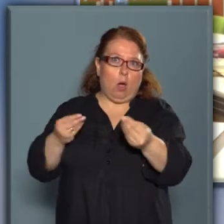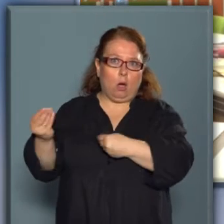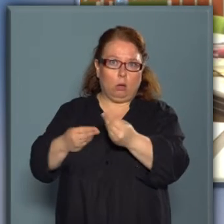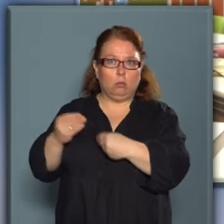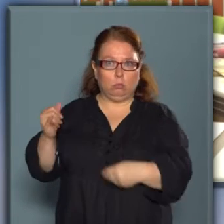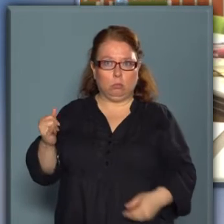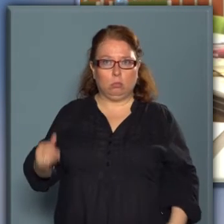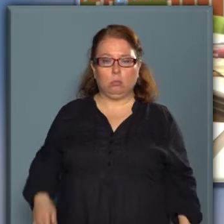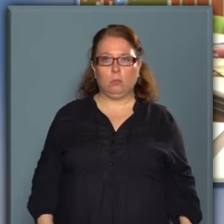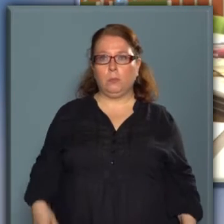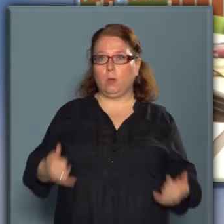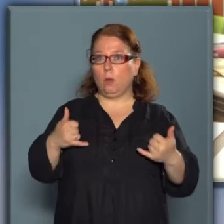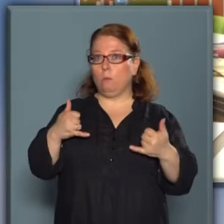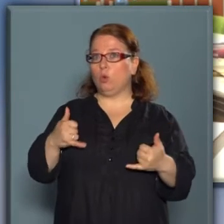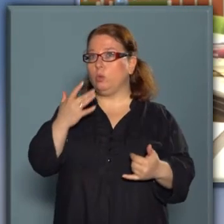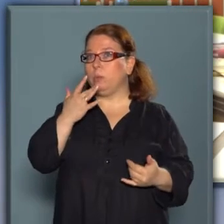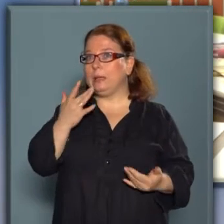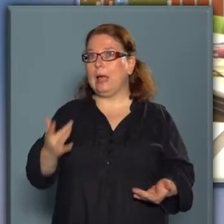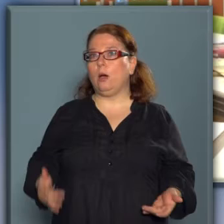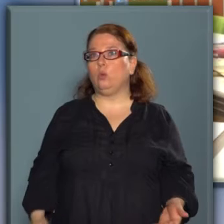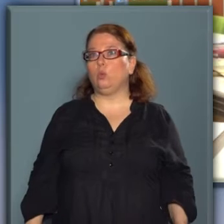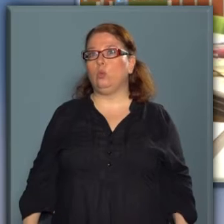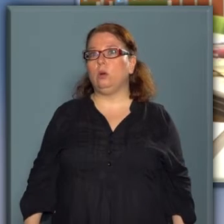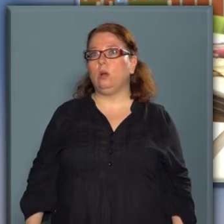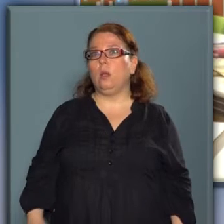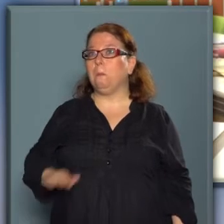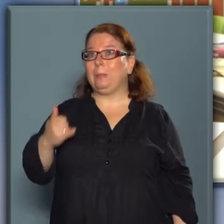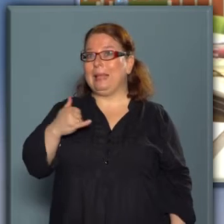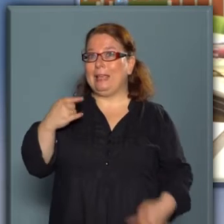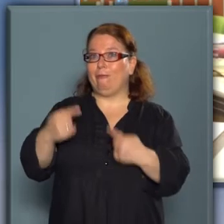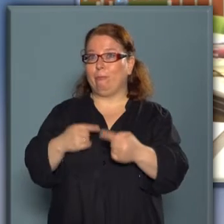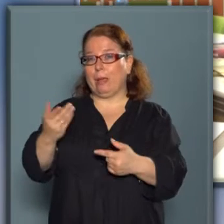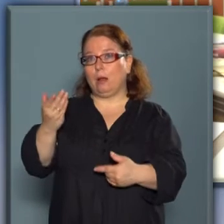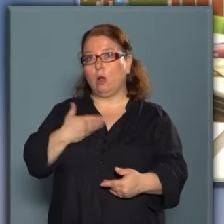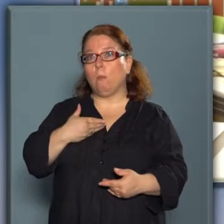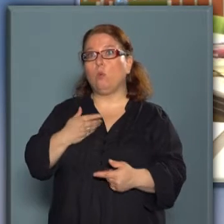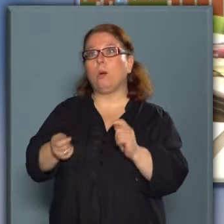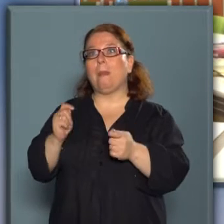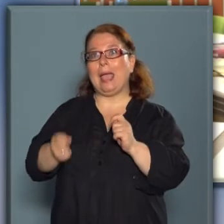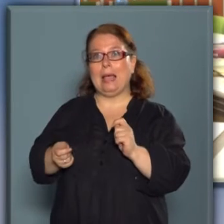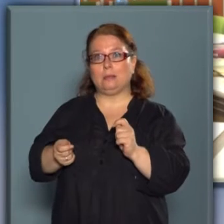anyagokat. Most például minden évben kapunk